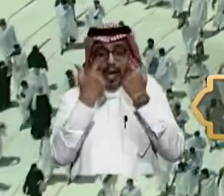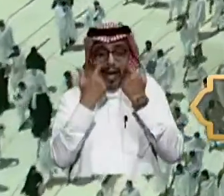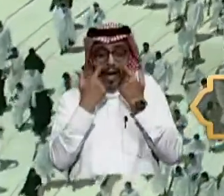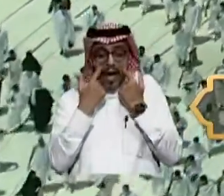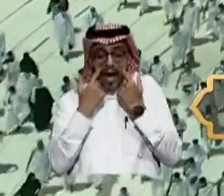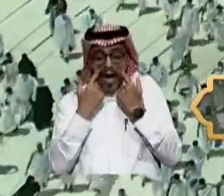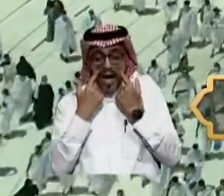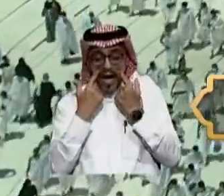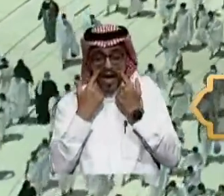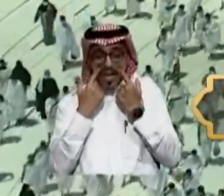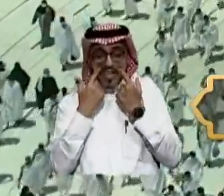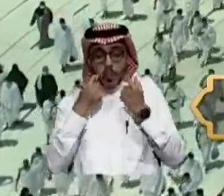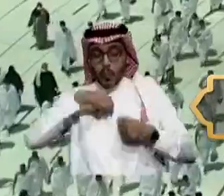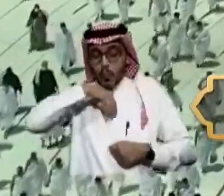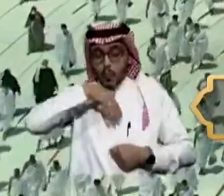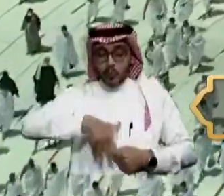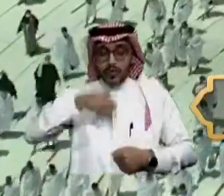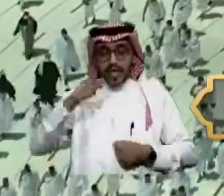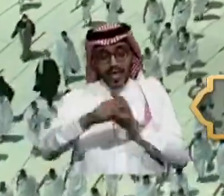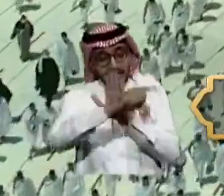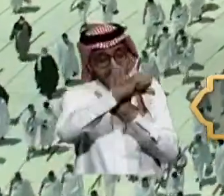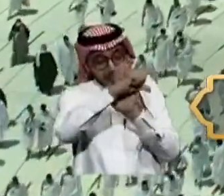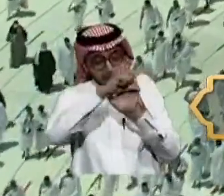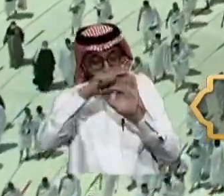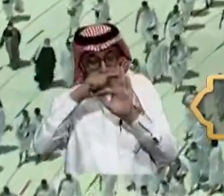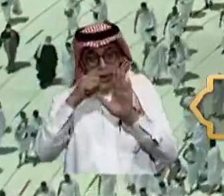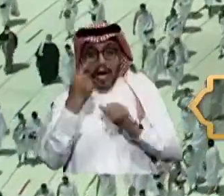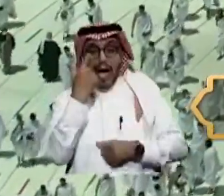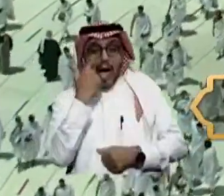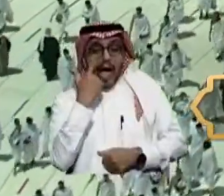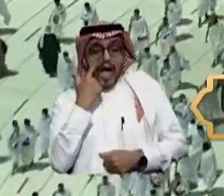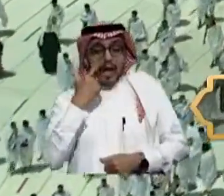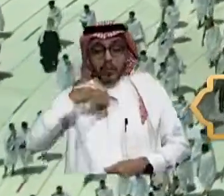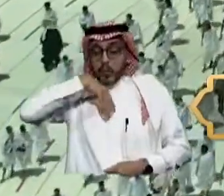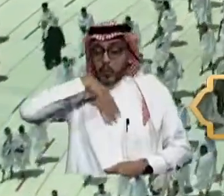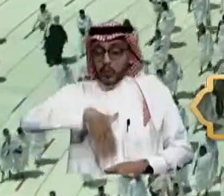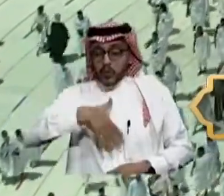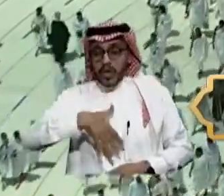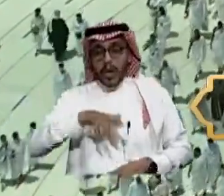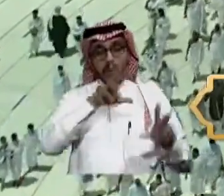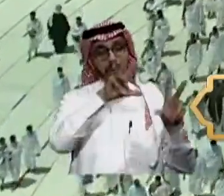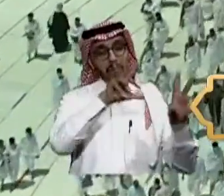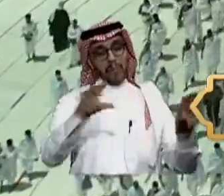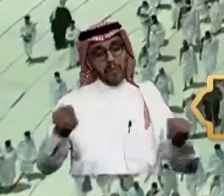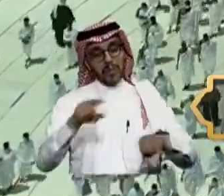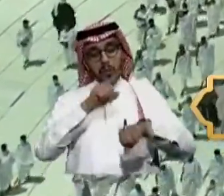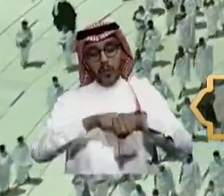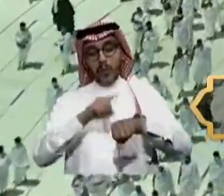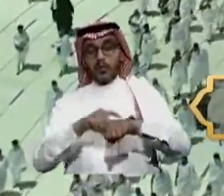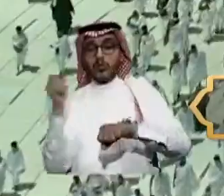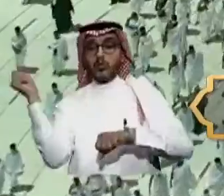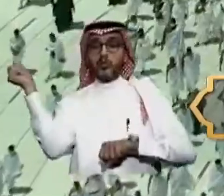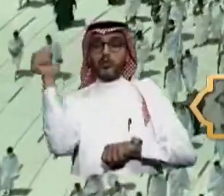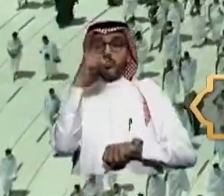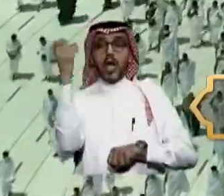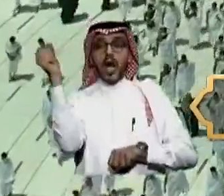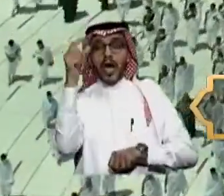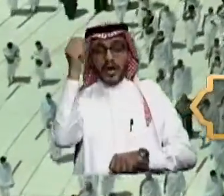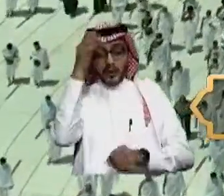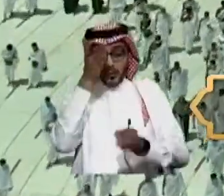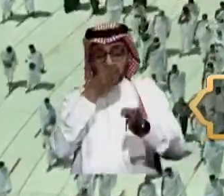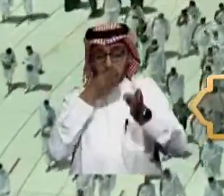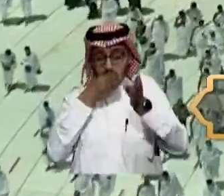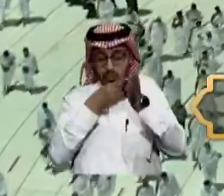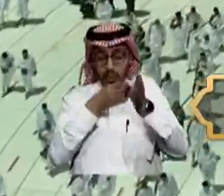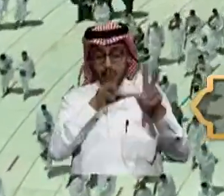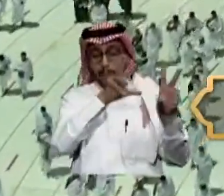صلى الله عليه وسلم في شهر رمضان كما هي في كل الاوقات انموذجا حيا